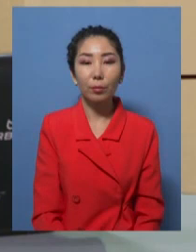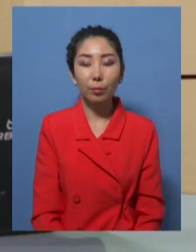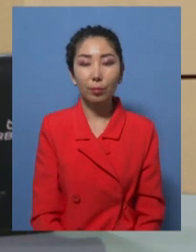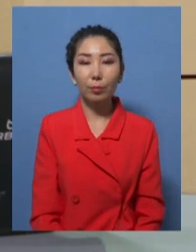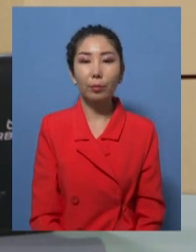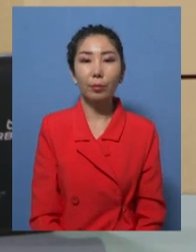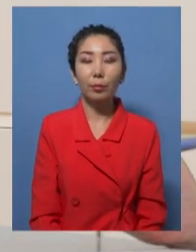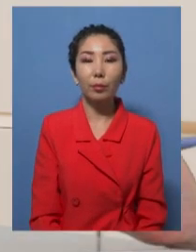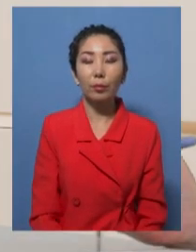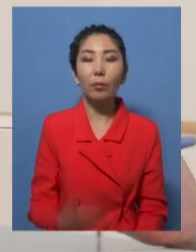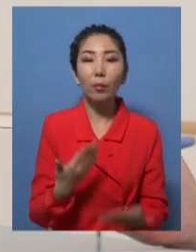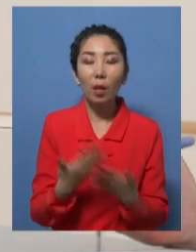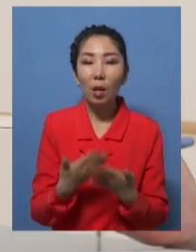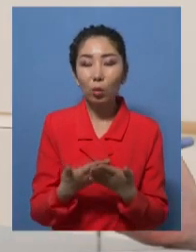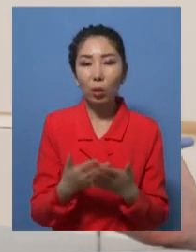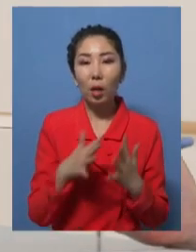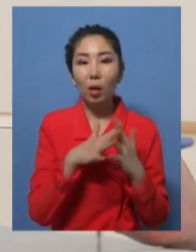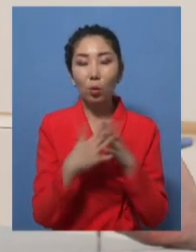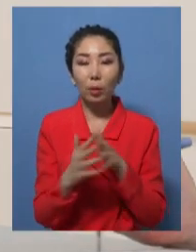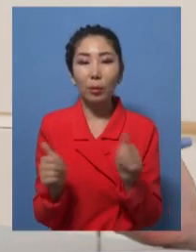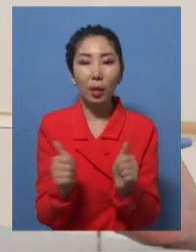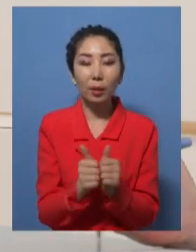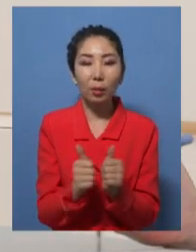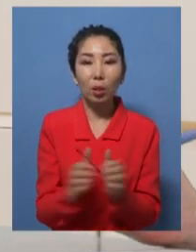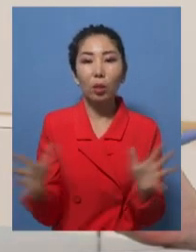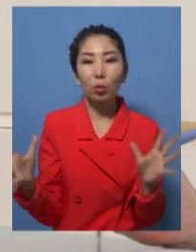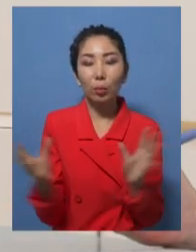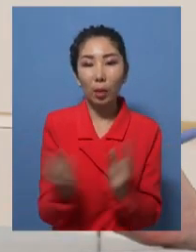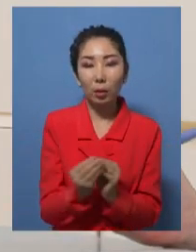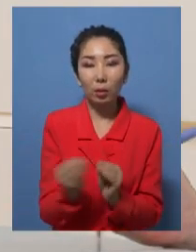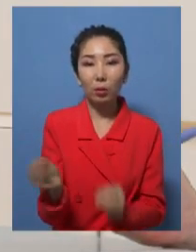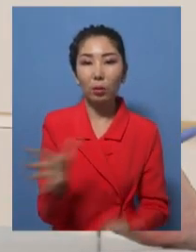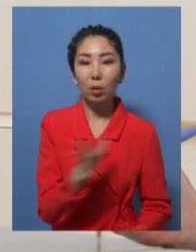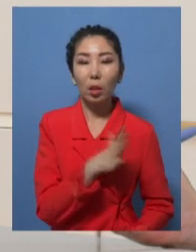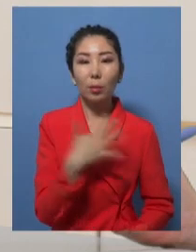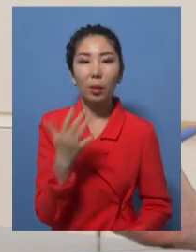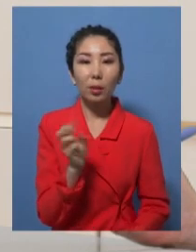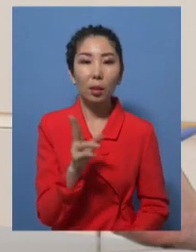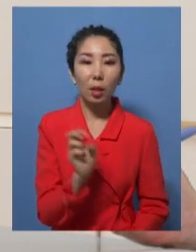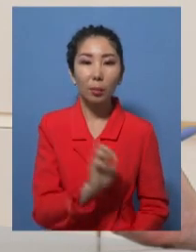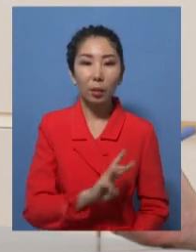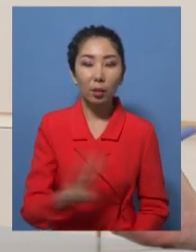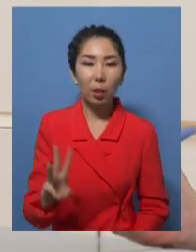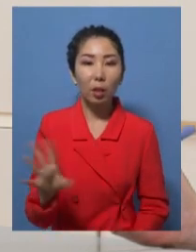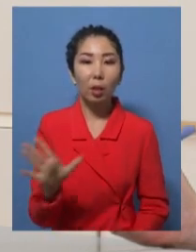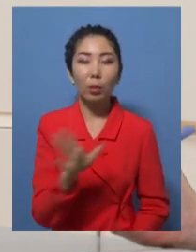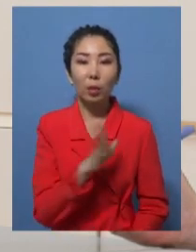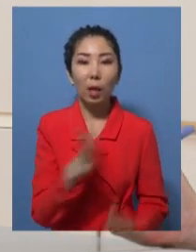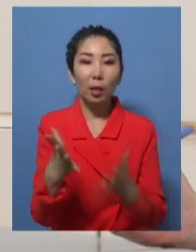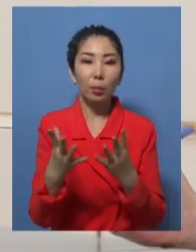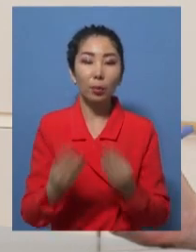айтуынша, сол жердегі, сол ауылдың маңынан жақын жерден, 5 километр жерден алған, сосын оны